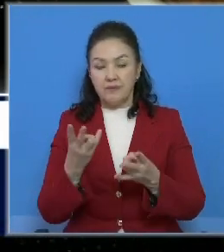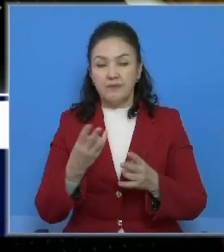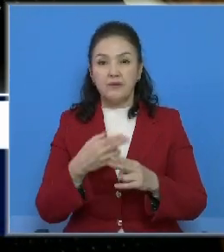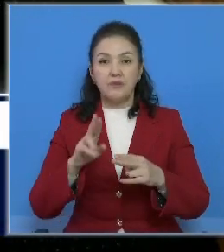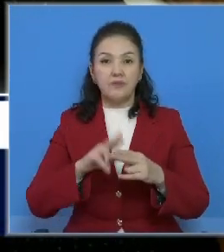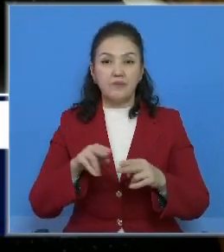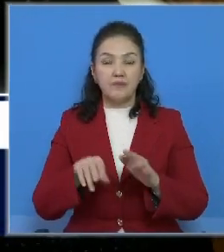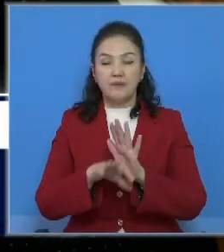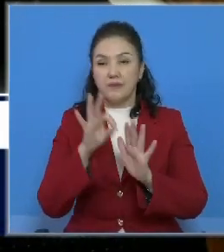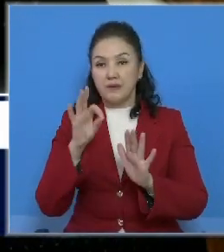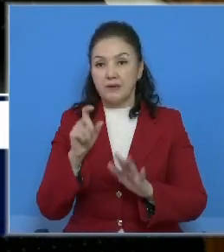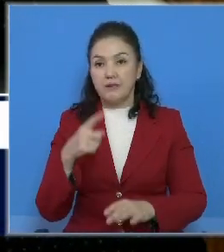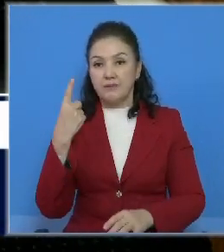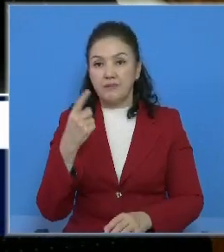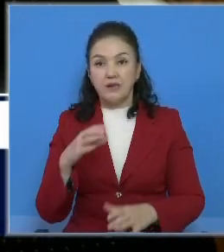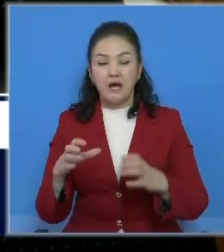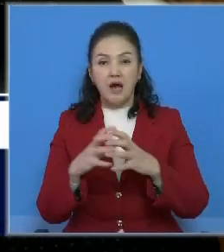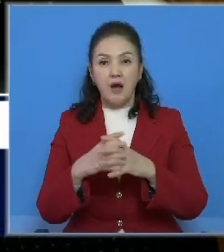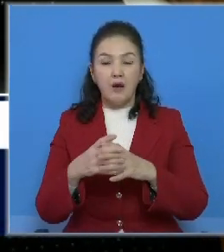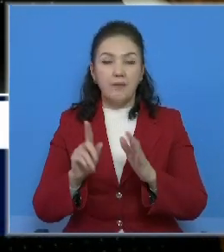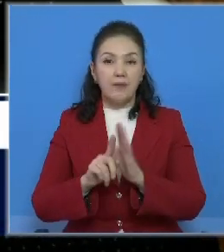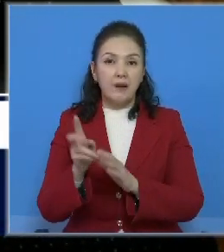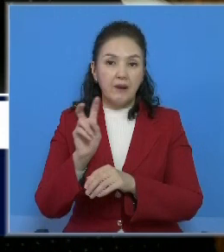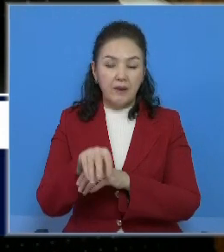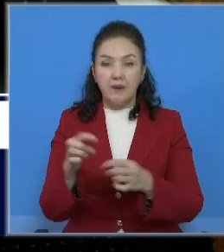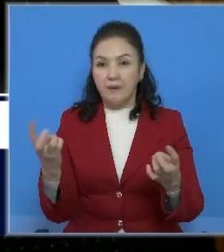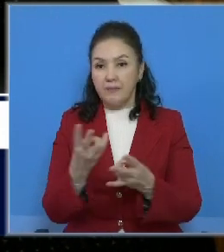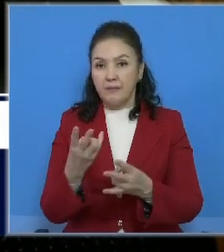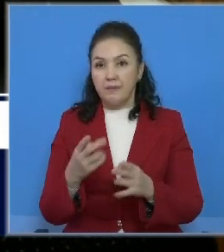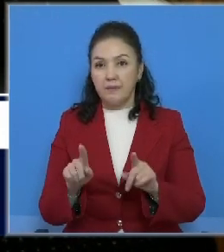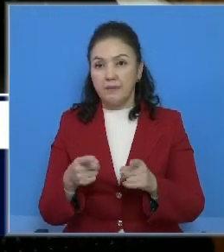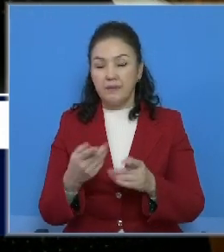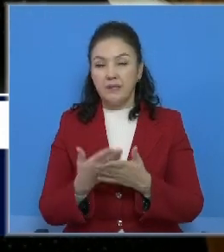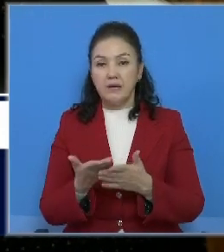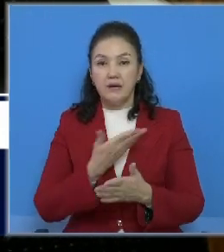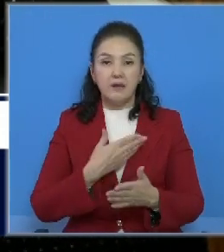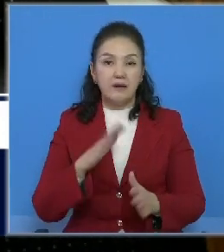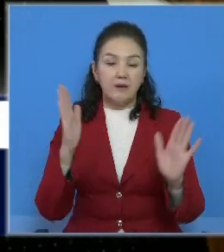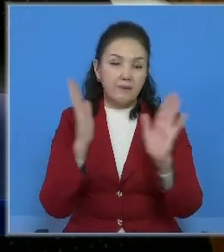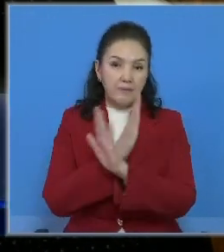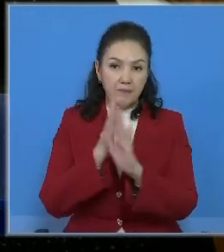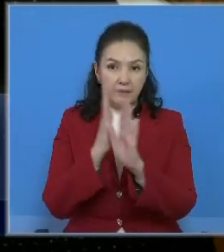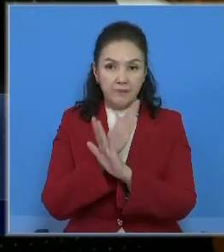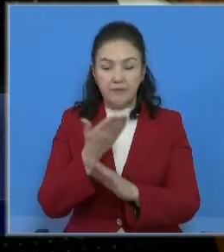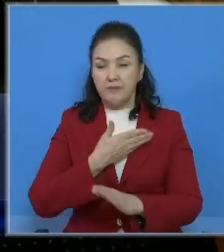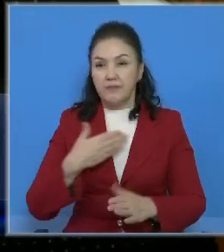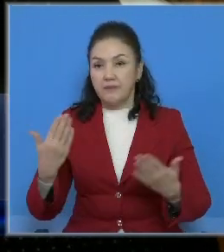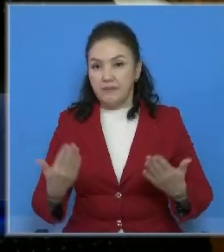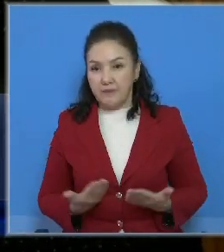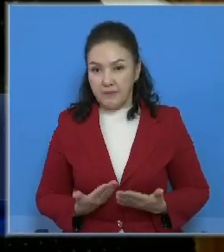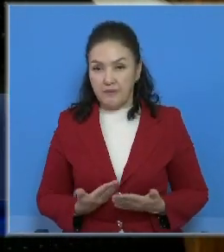Осы сайлауға бір ауыздан шығып сайлауға баруымыз керек. Неге десеңіз, бұл біздің тағдырымыз. Біздің